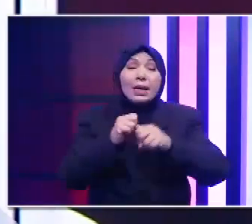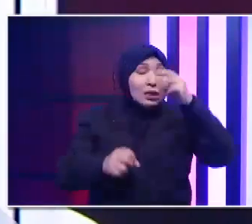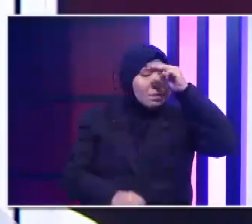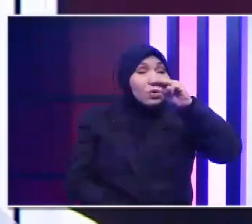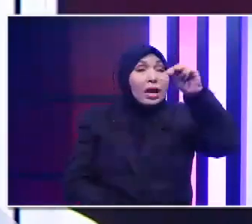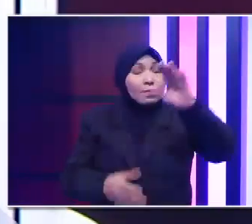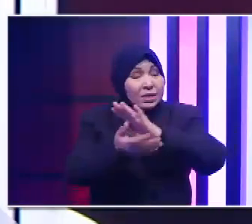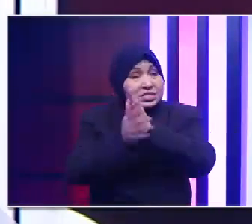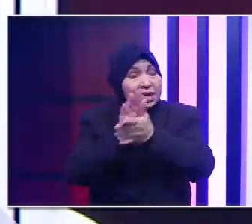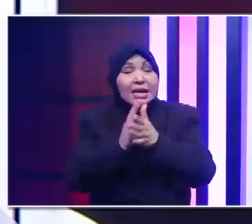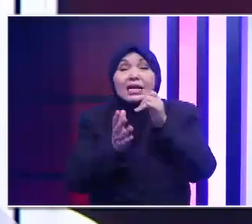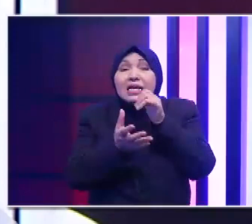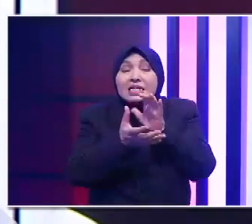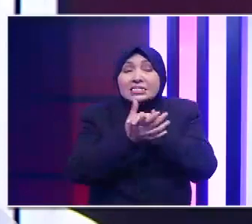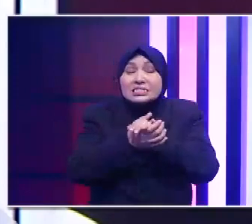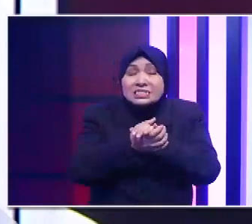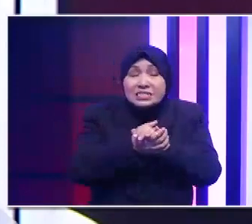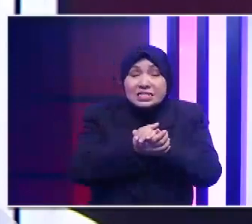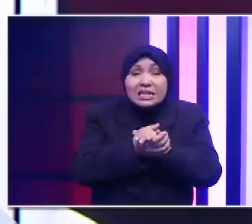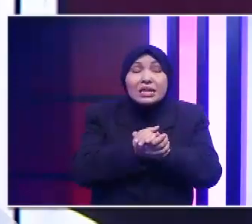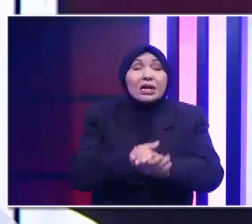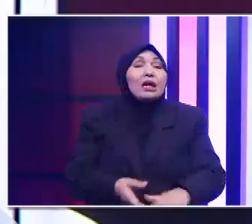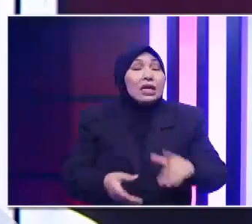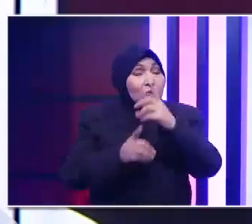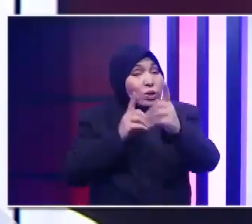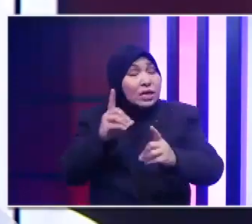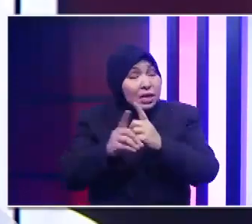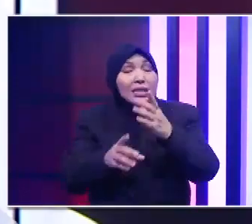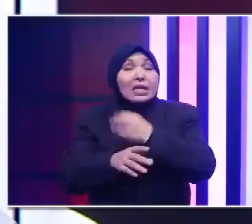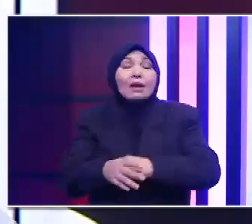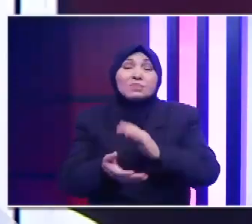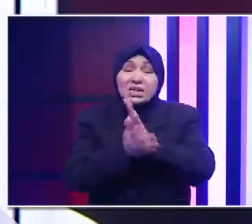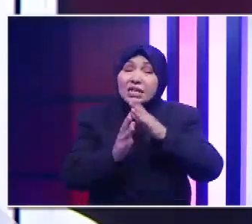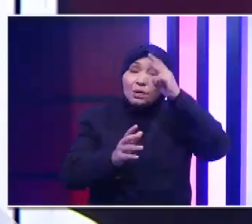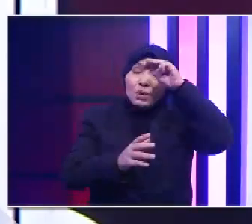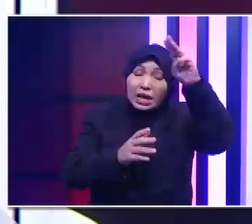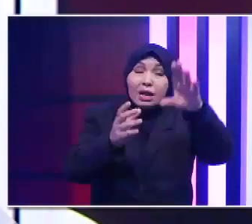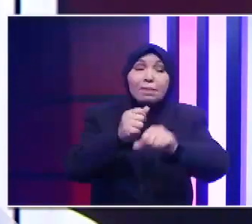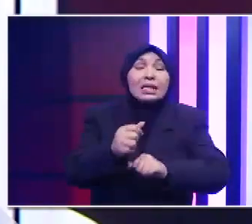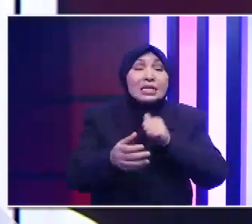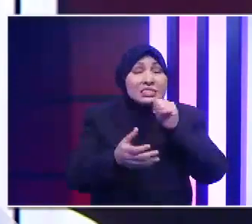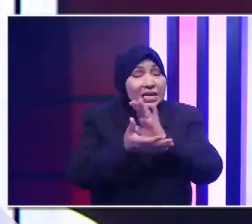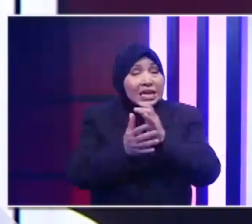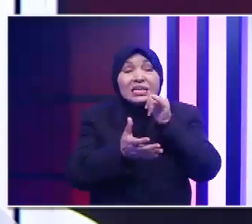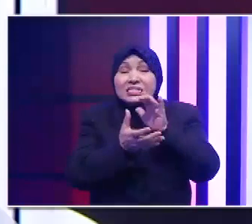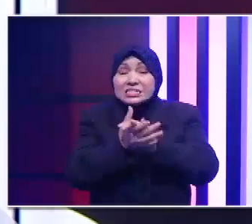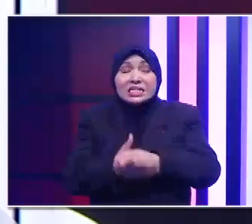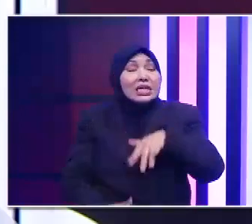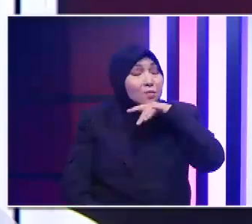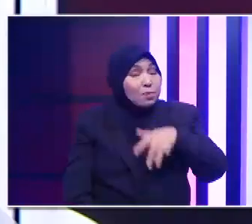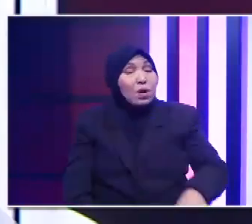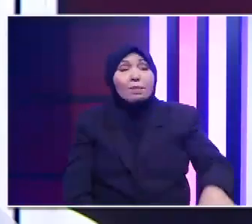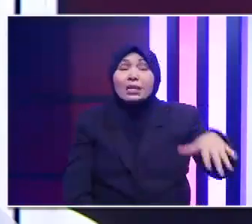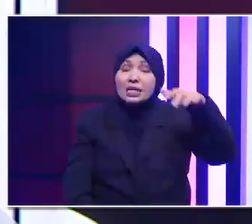menjadi istri nabi shallallahu alaihi sallam di dunia dan mereka mendapat kemudian menjadi izin habis-habisan di hari akhirat dan Nabi Shallallahu Alaihi Wasallam